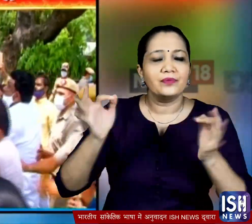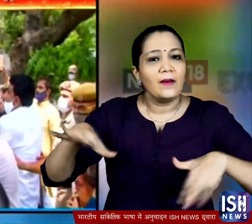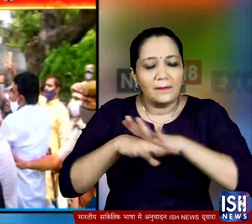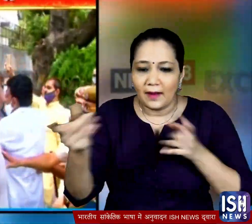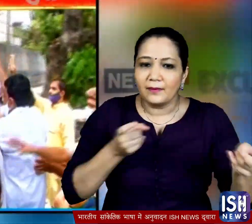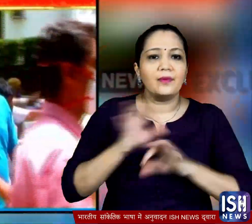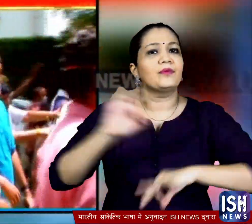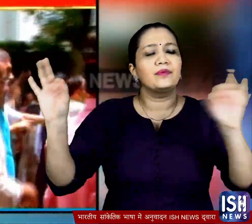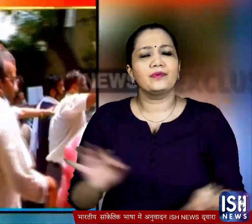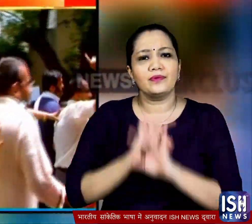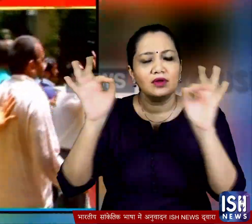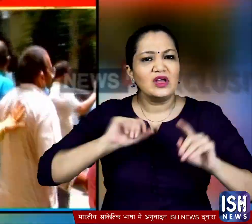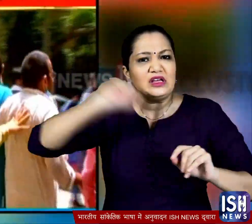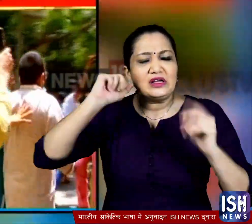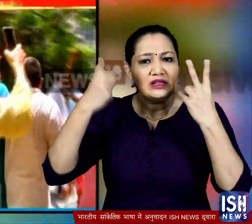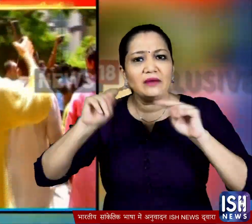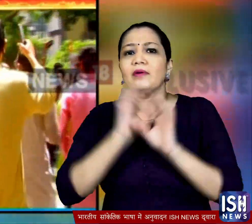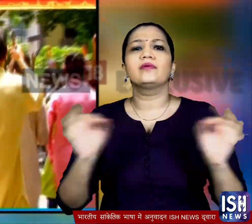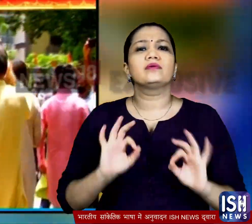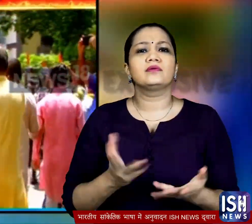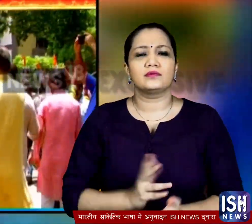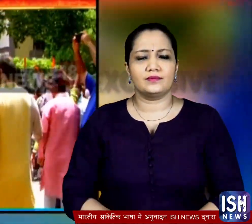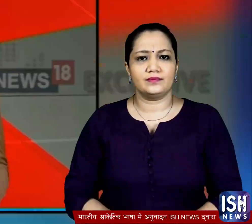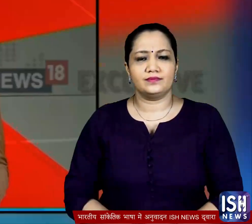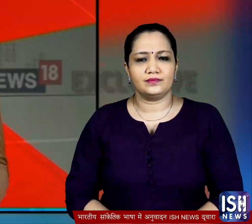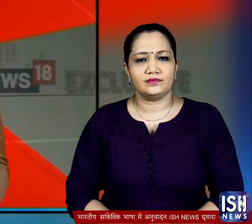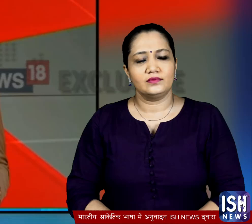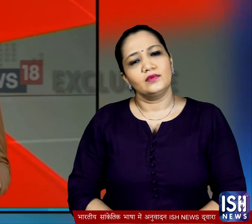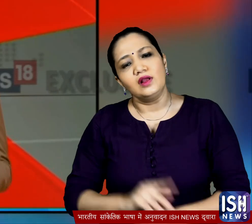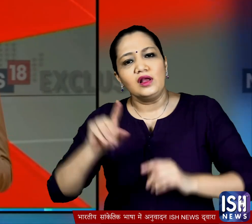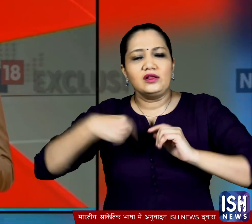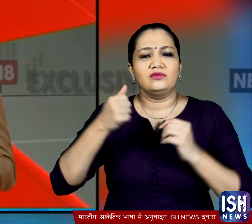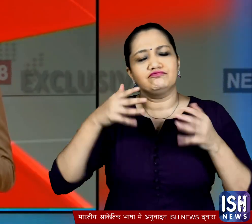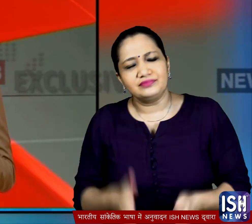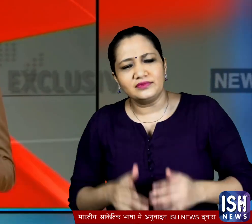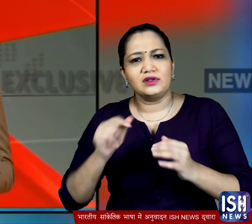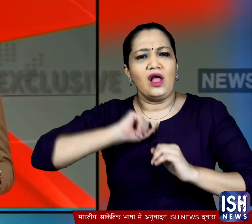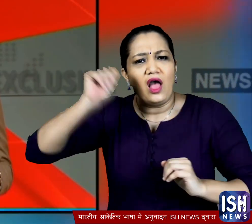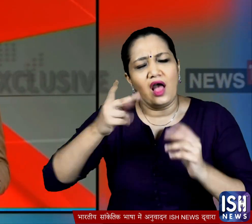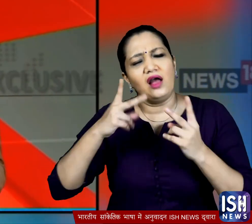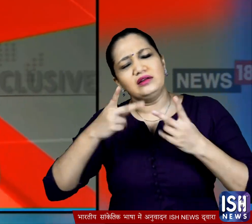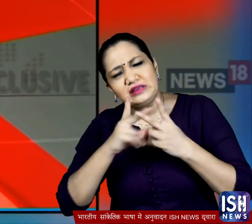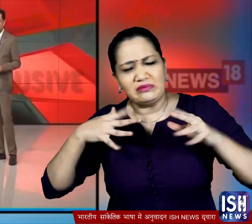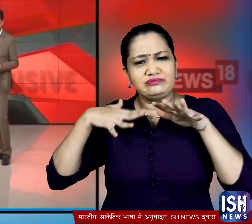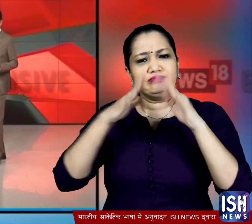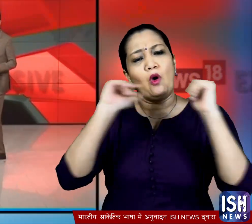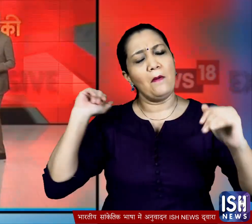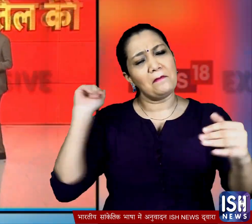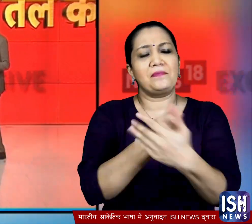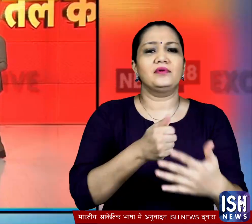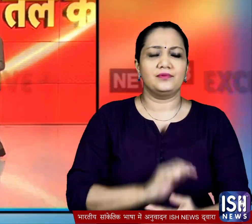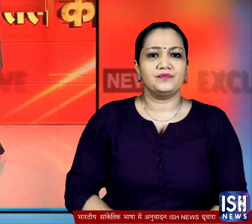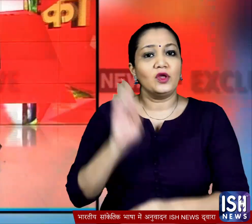सुरक्षा के इंतजाम किसी बड़े प्रदर्शन से निपटने लायक नहीं थे, जिसका फायदा उठाकर प्रदर्शनकारी दंदनाते हुए मुख्यमंत्री के घर तक पहुंच